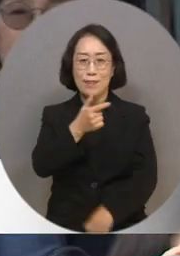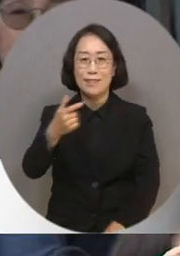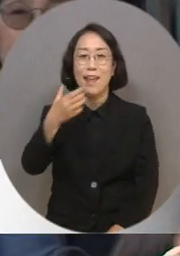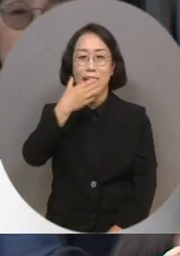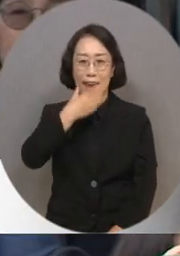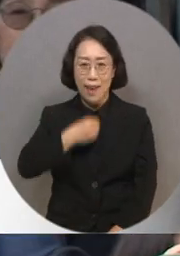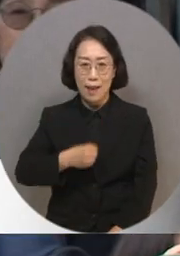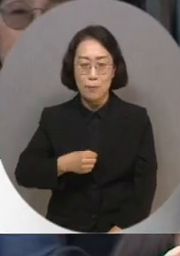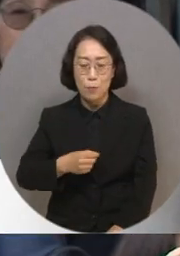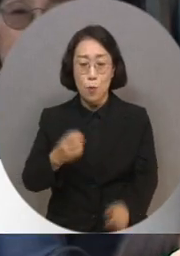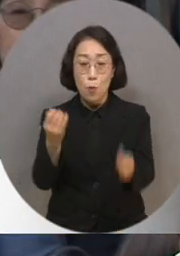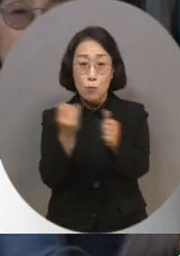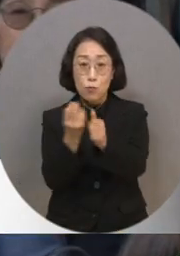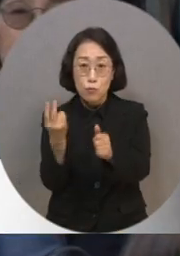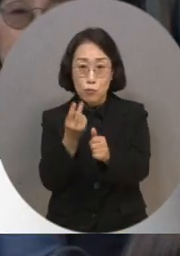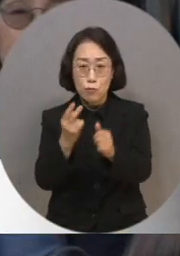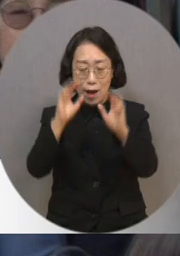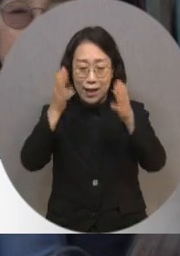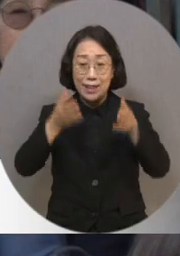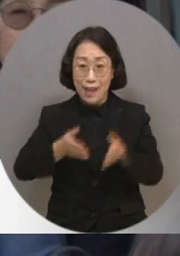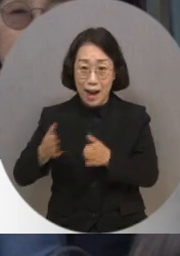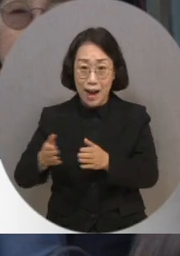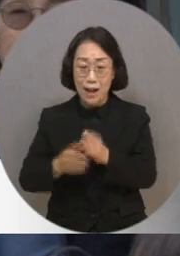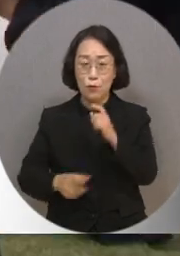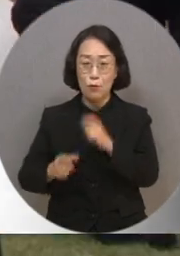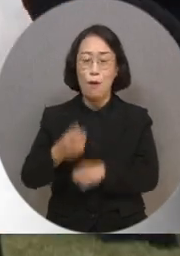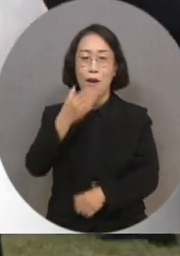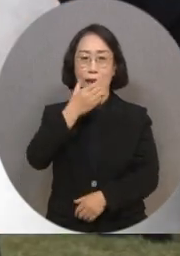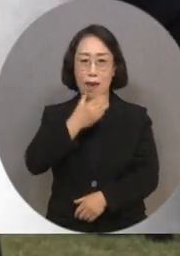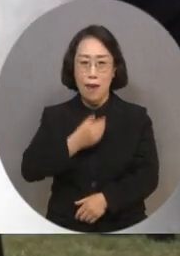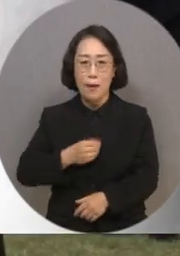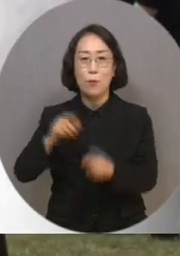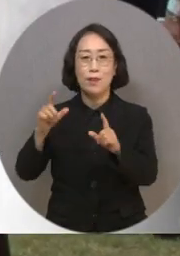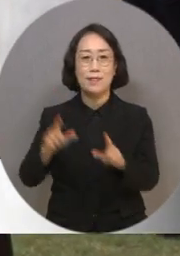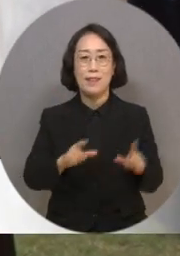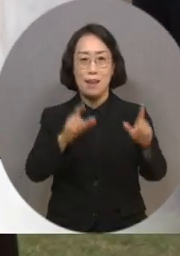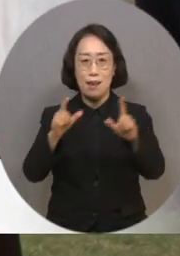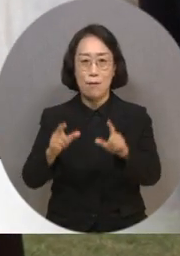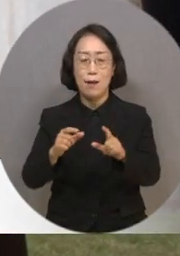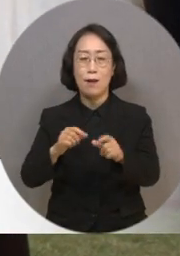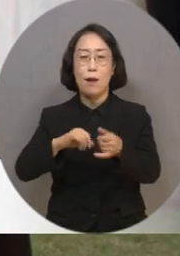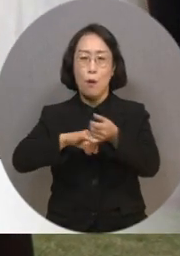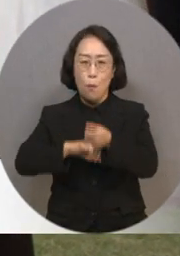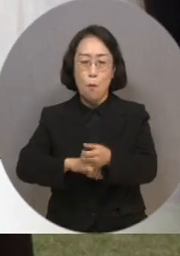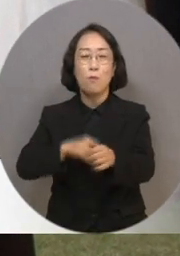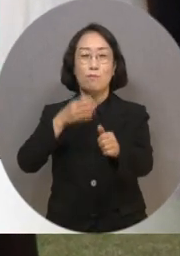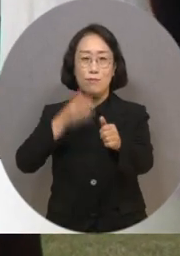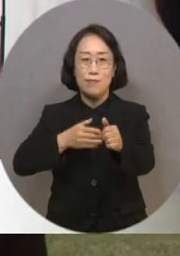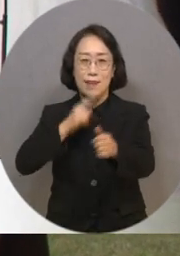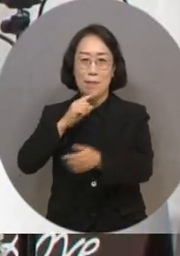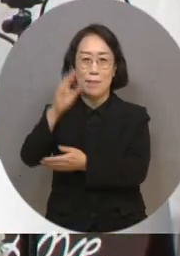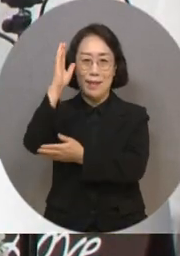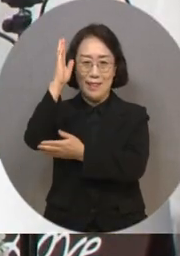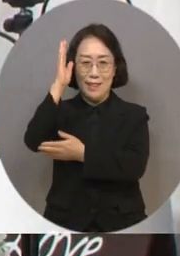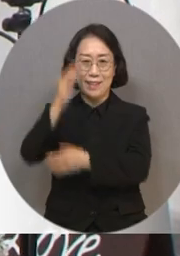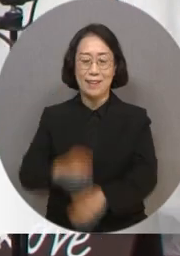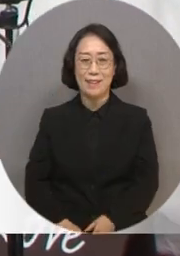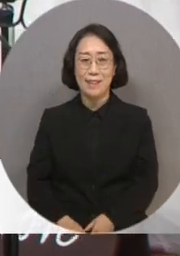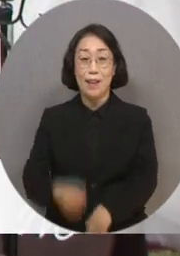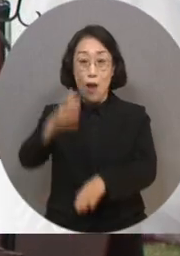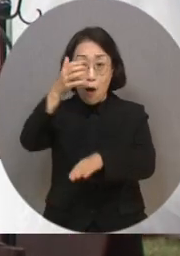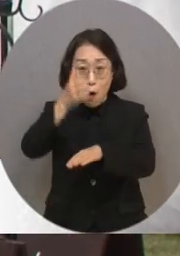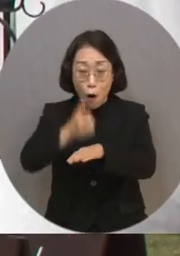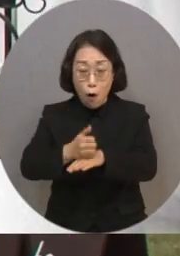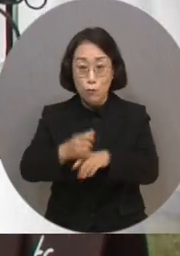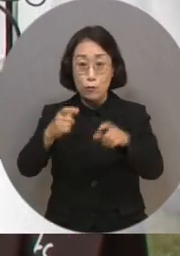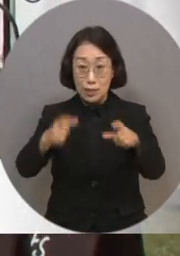장애인 부부 사이에 자녀들을 많이 낳고 행복한 결혼생활이 이어지길 란다고 전했습니다이를 통하여